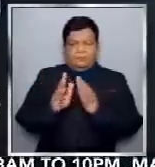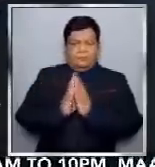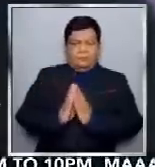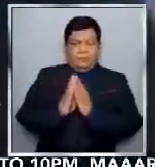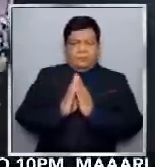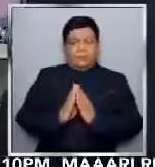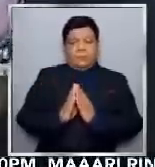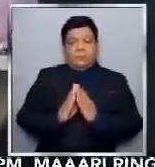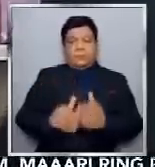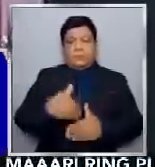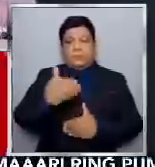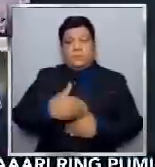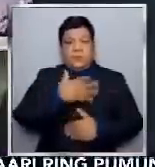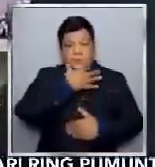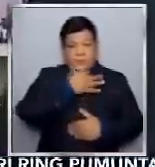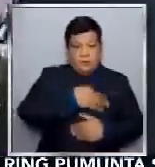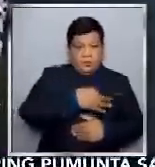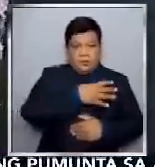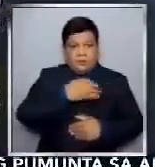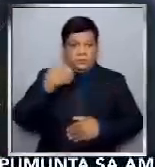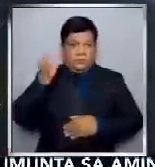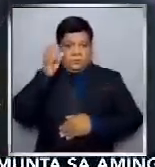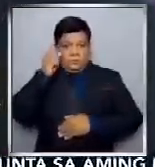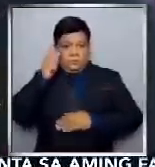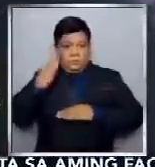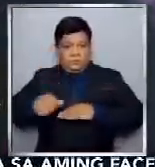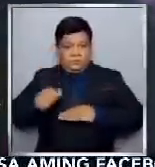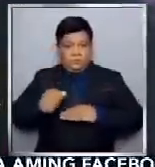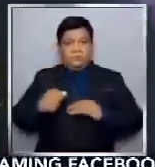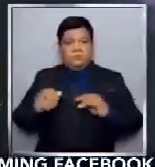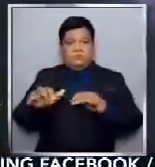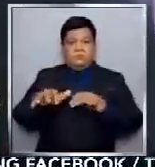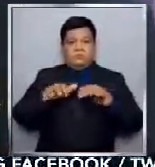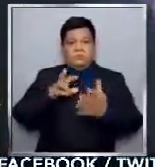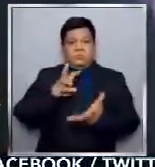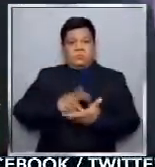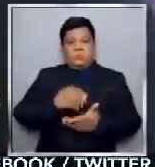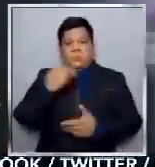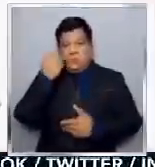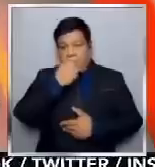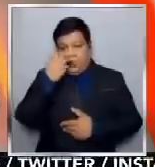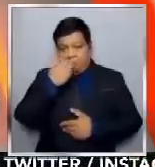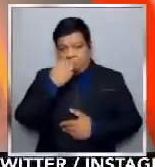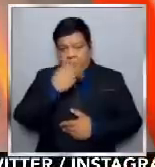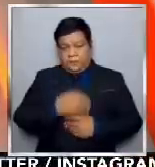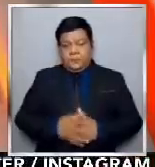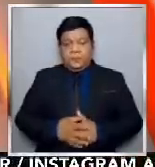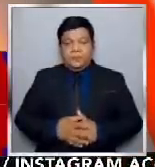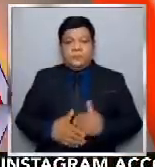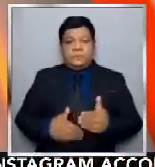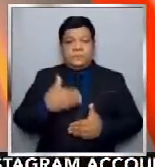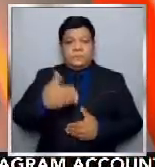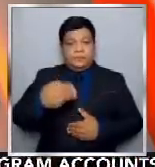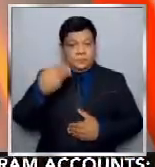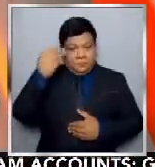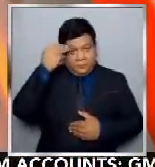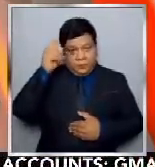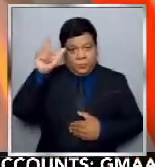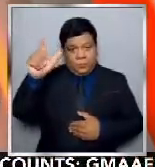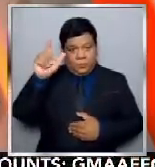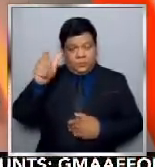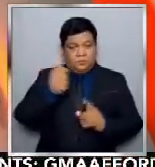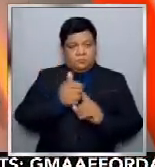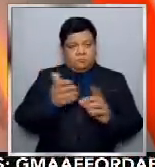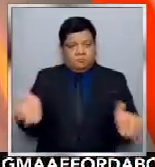Faisal Mangondato at Carlos Serapio sa Mantapay, Marawi City. Si Manny Lopez naman, hinimok ang mga botante na bumoto